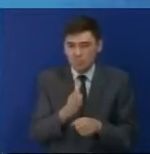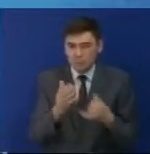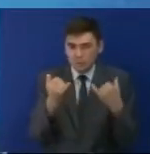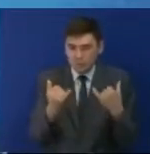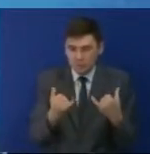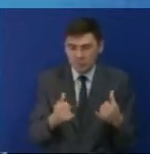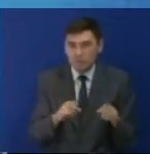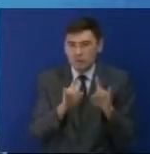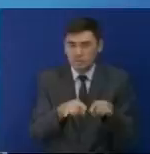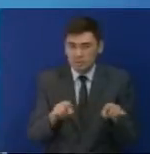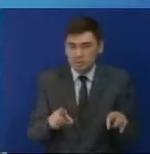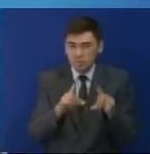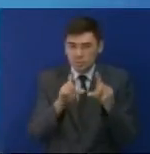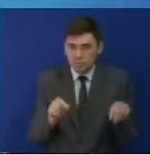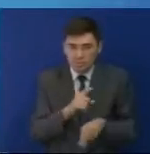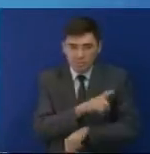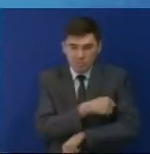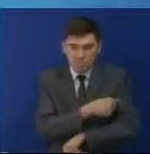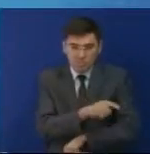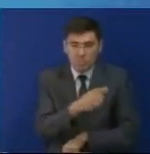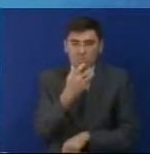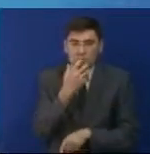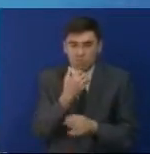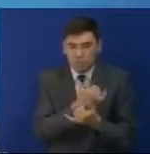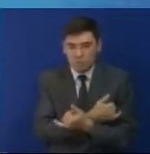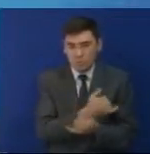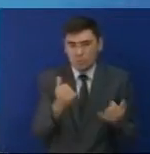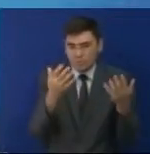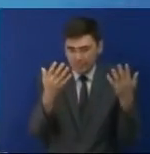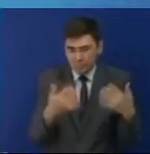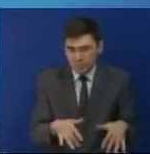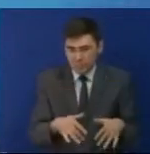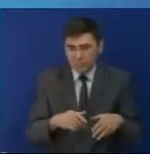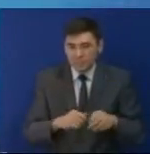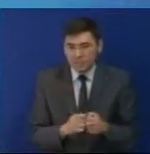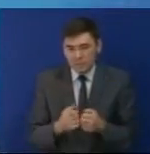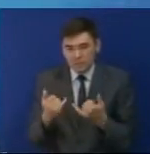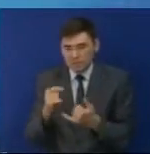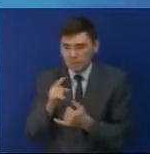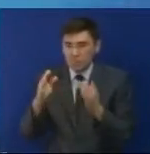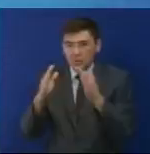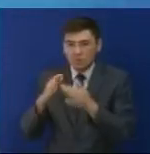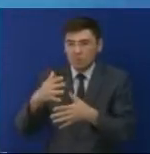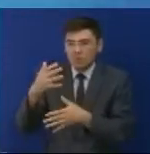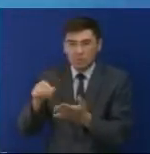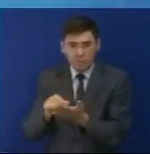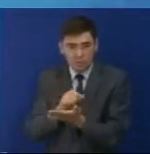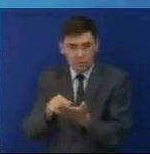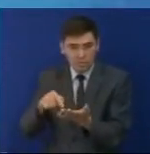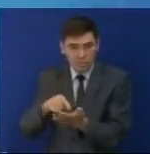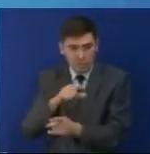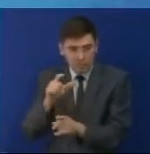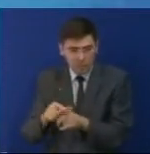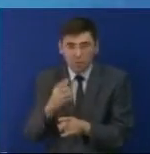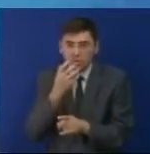мен балабақшасында әлеуметтік нысандарға жылу берілді. Сонымен қатар қазіргі уақытта дайындық құжаттары бар. Көп қабатты тұрғын үйлерге